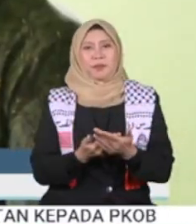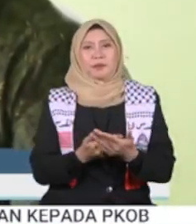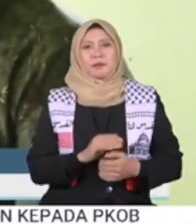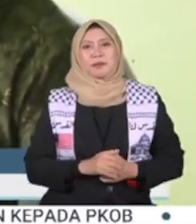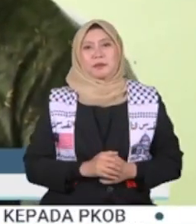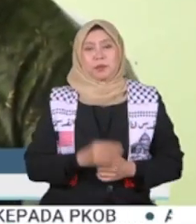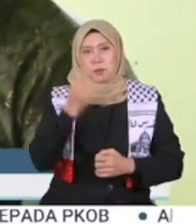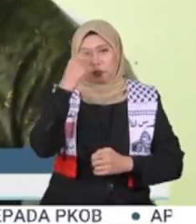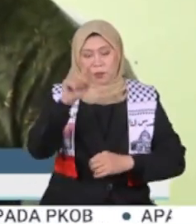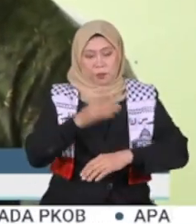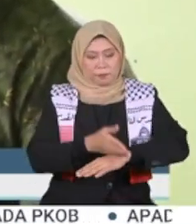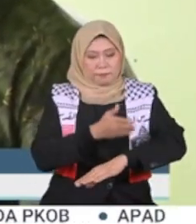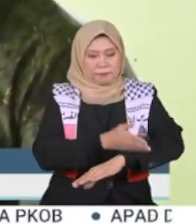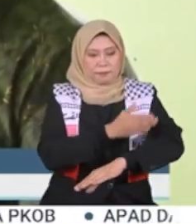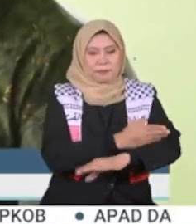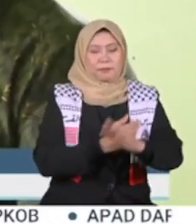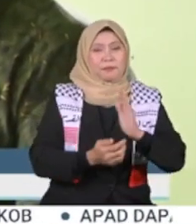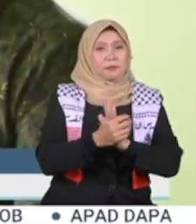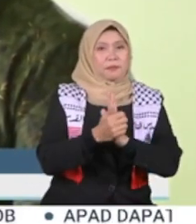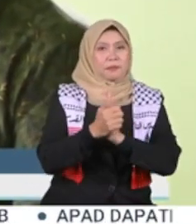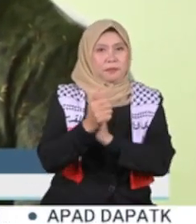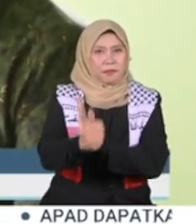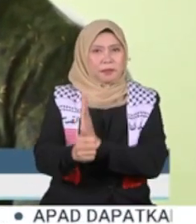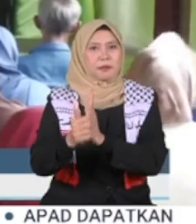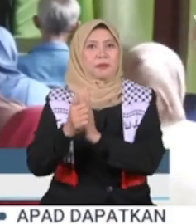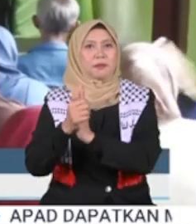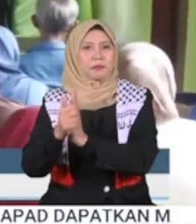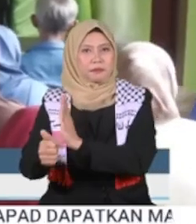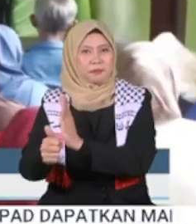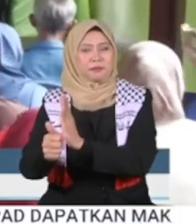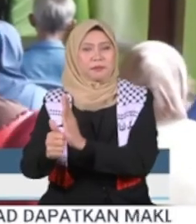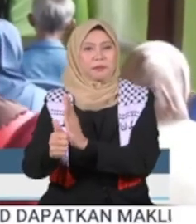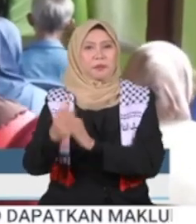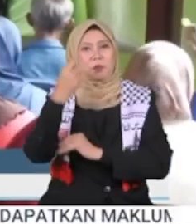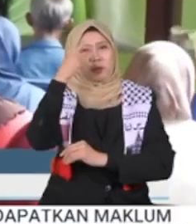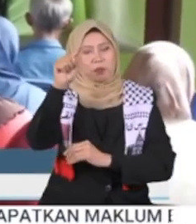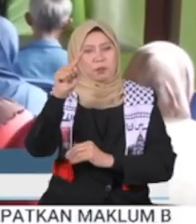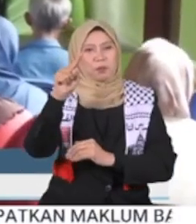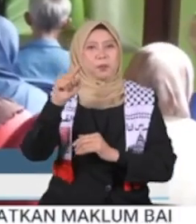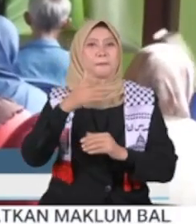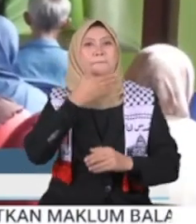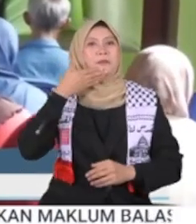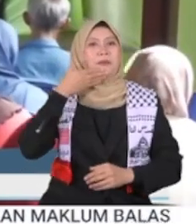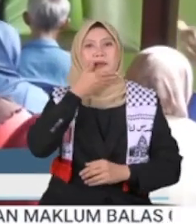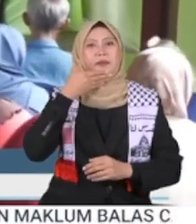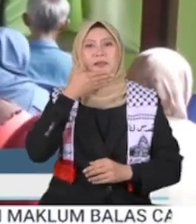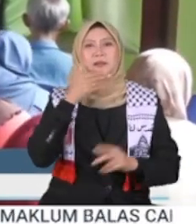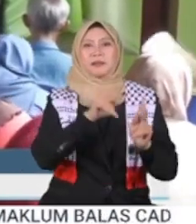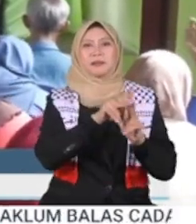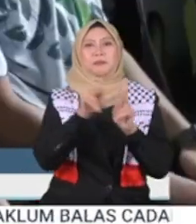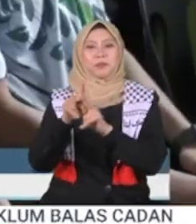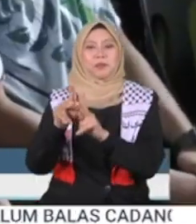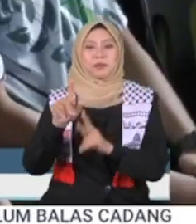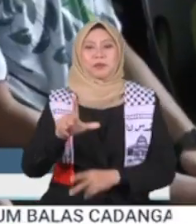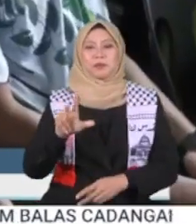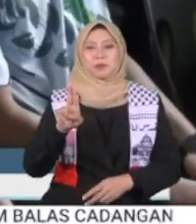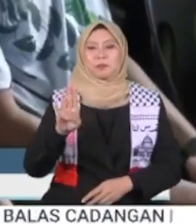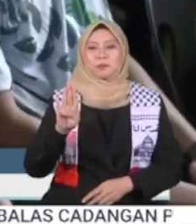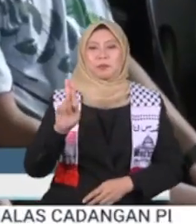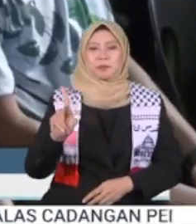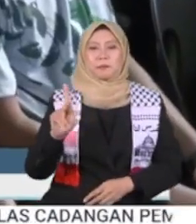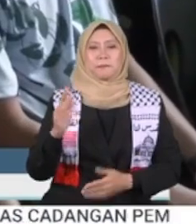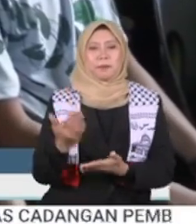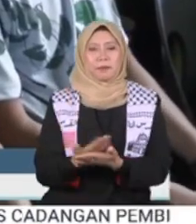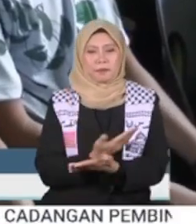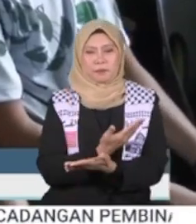bagi meningkatkan kemahiran dan juga the way forward untuk bdak-budak di kampung leboh baru ini So this